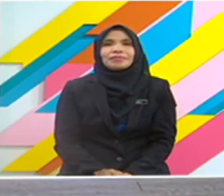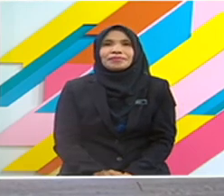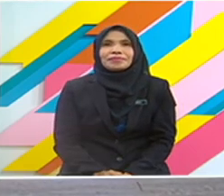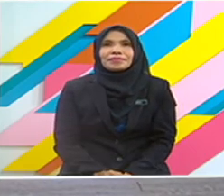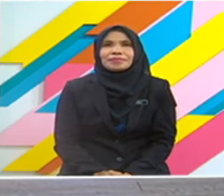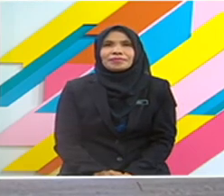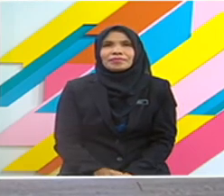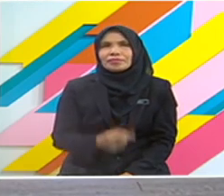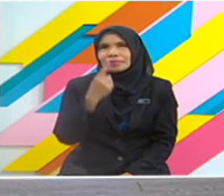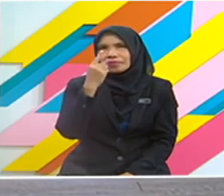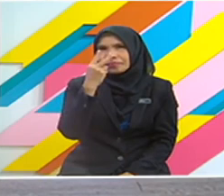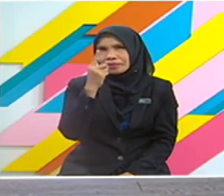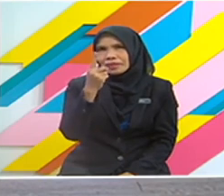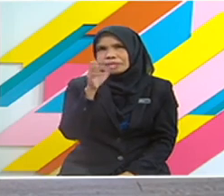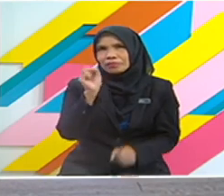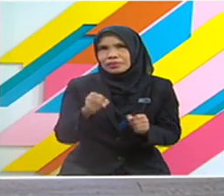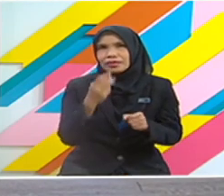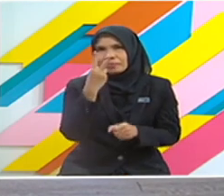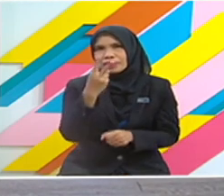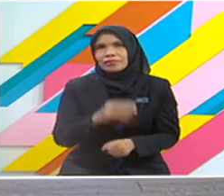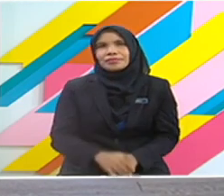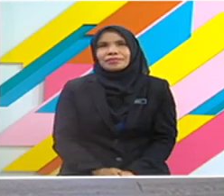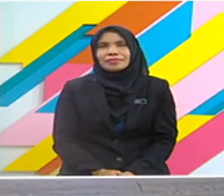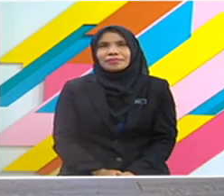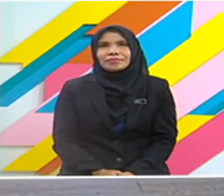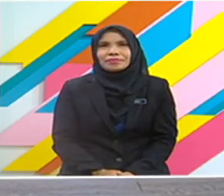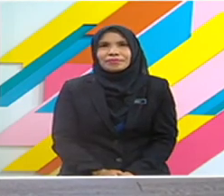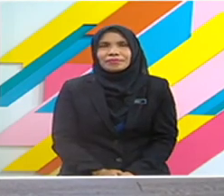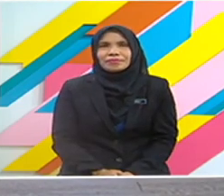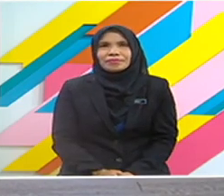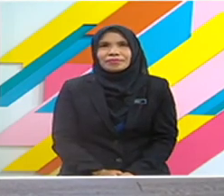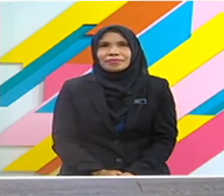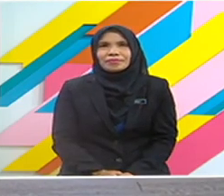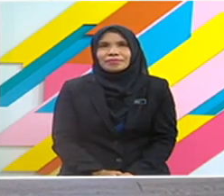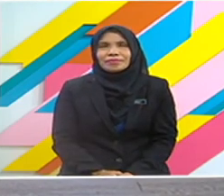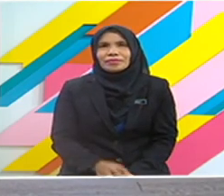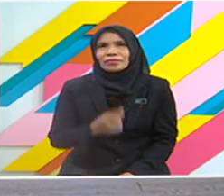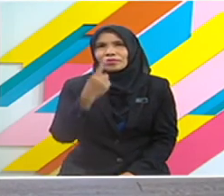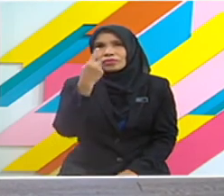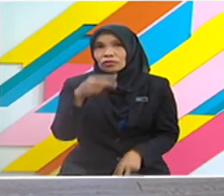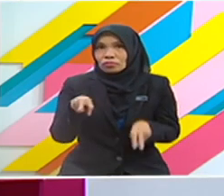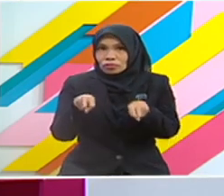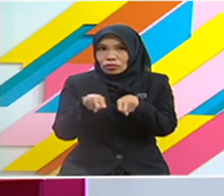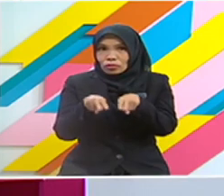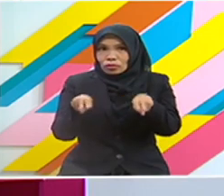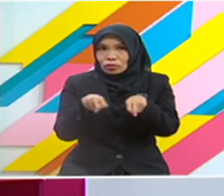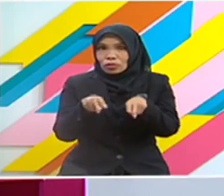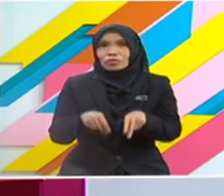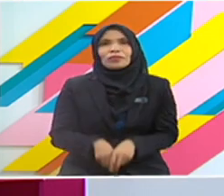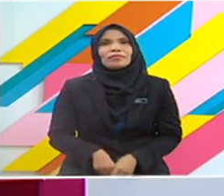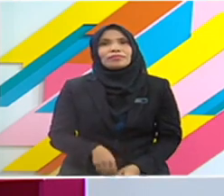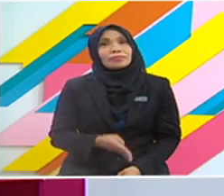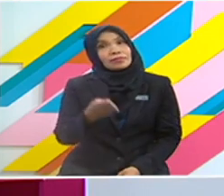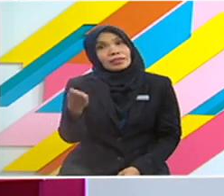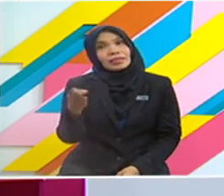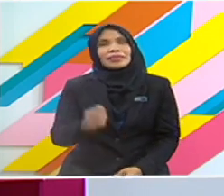menggunakan mata. Okey, selain itu, mata juga digunakan untuk mengukur sesuatu benda. Okey, kita